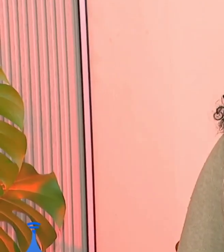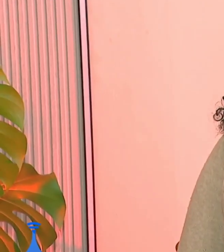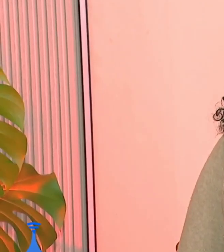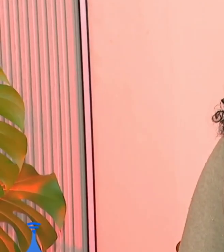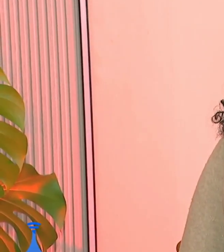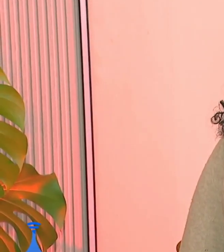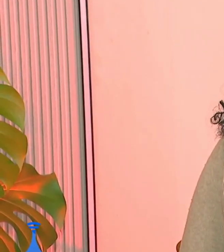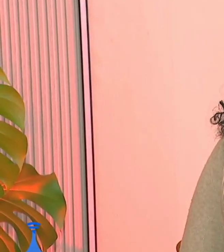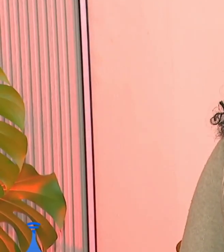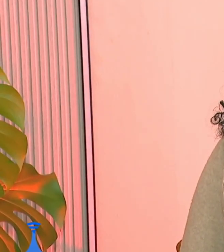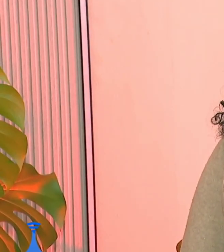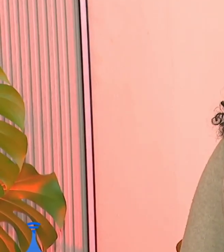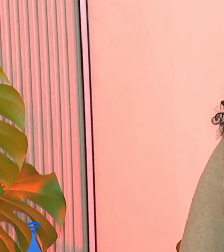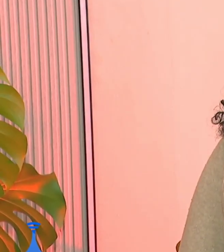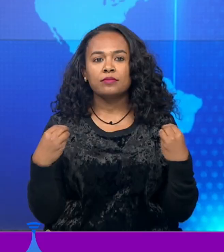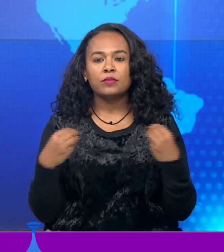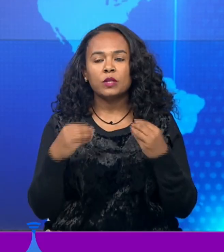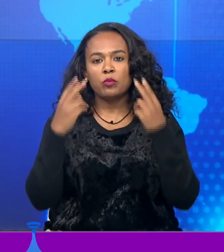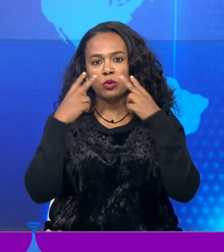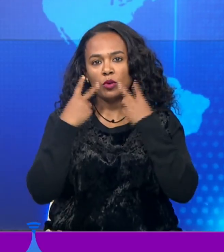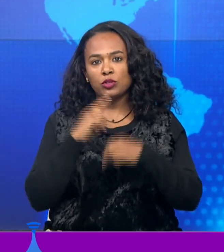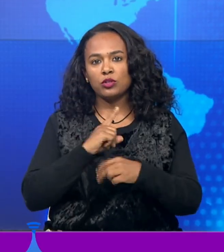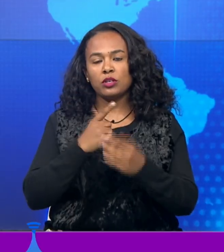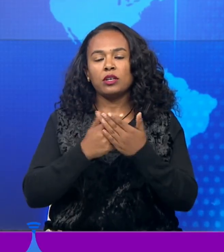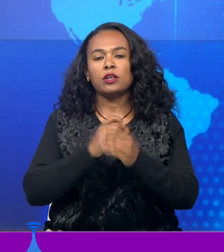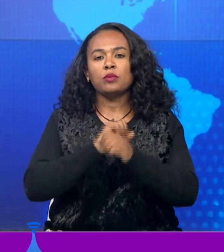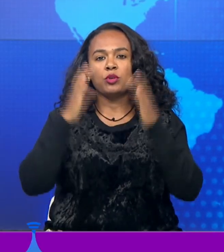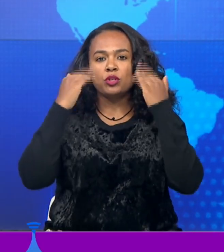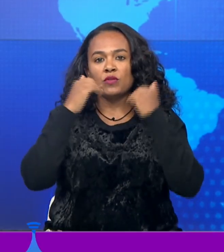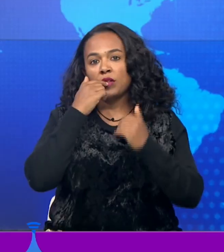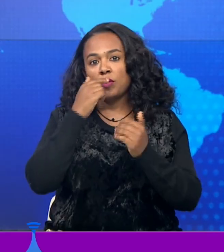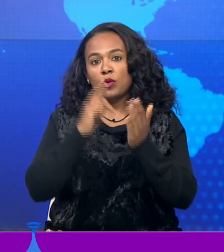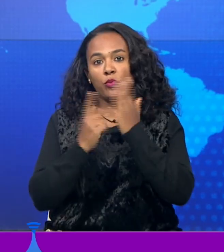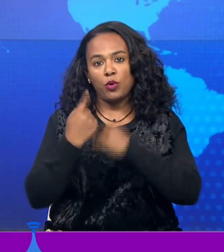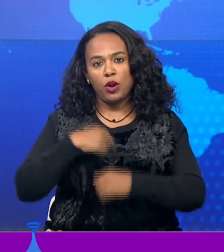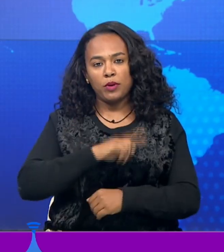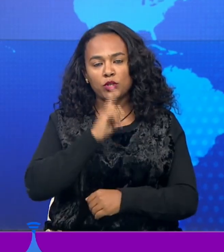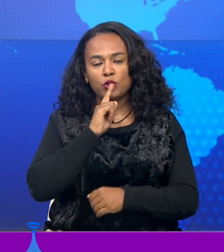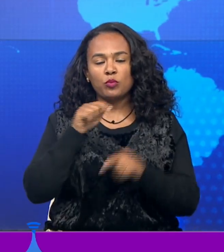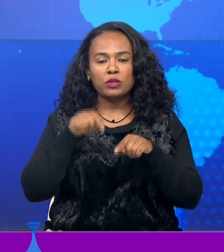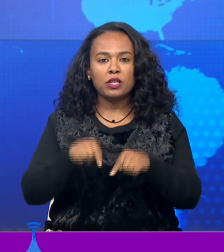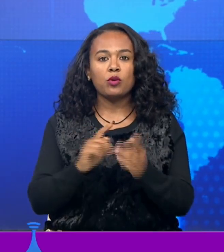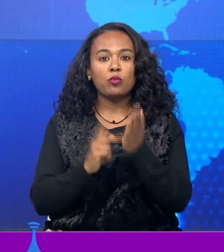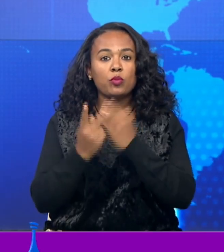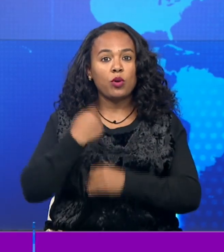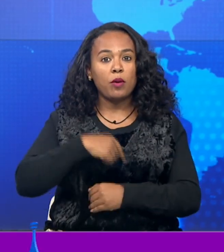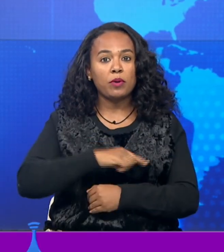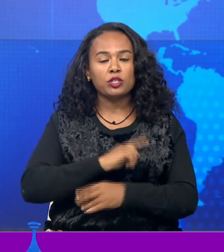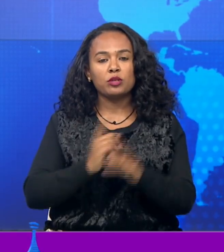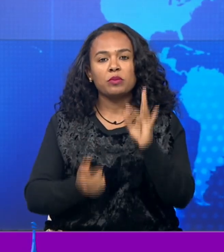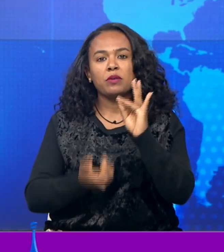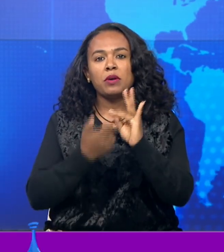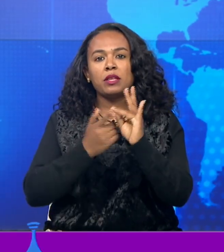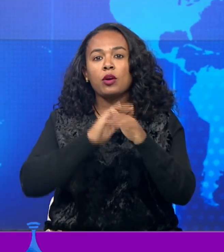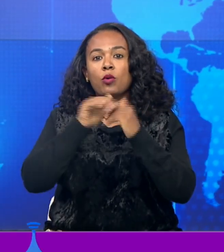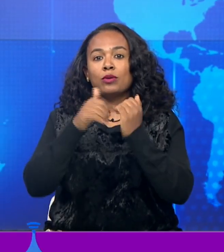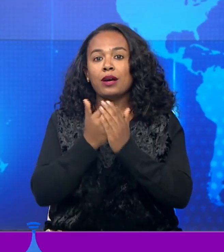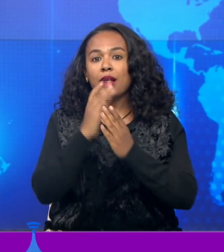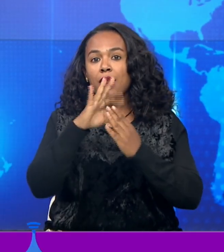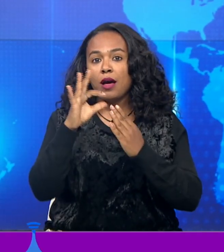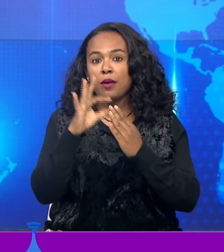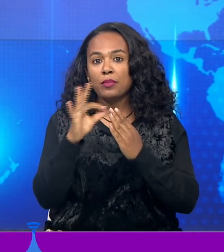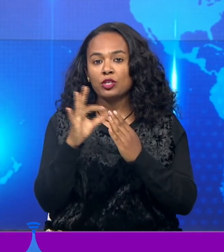ጤና ይስጥልኝ ተመልካቾቻችን፣ ይህ ብሩህ ተስፋ የተሰኘው ፕሮግራማችን ነው። በዛሬው ፕሮግራማችን በሰባተኛው ጠቅላላ